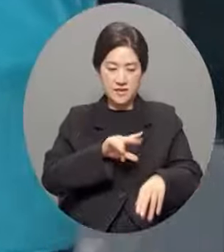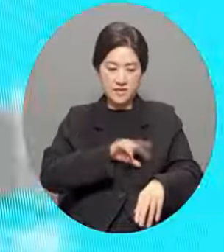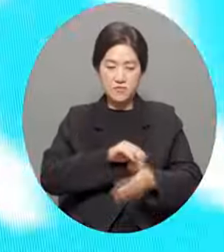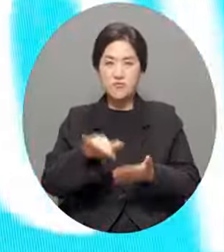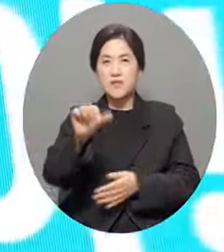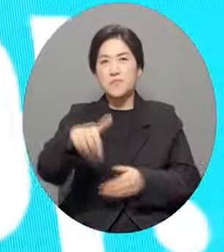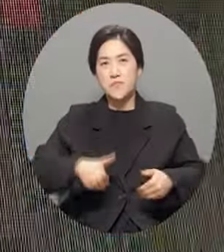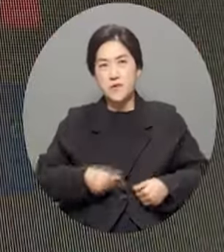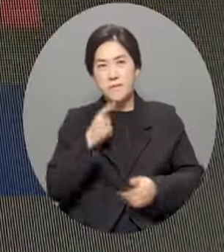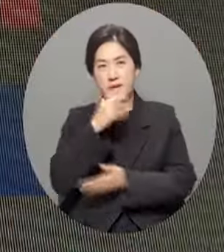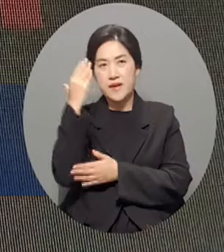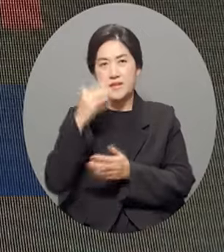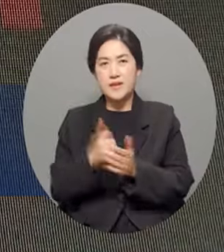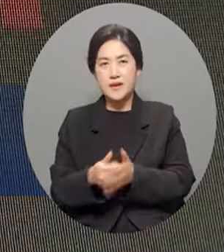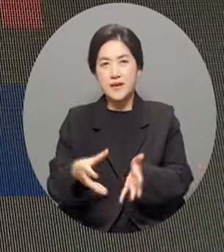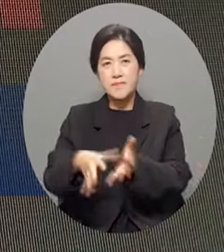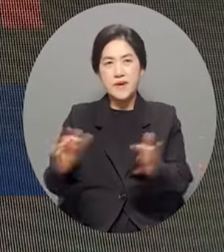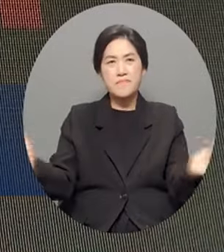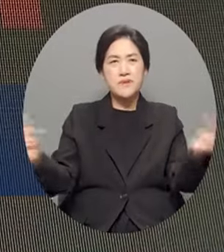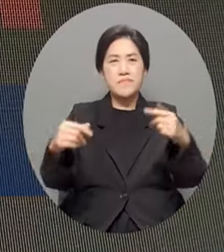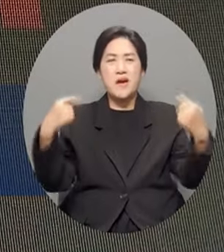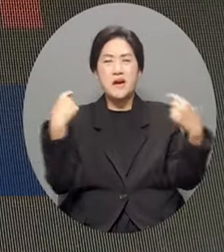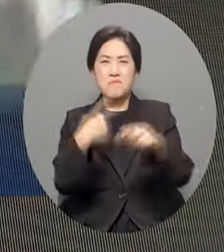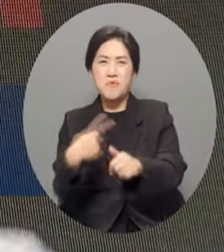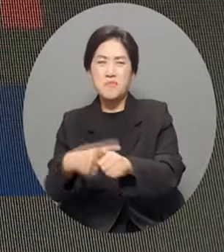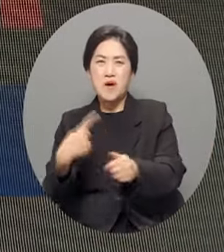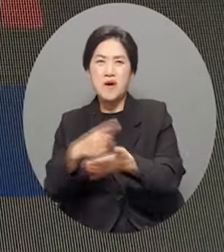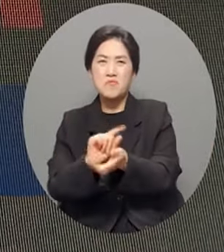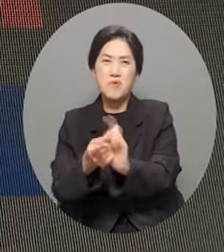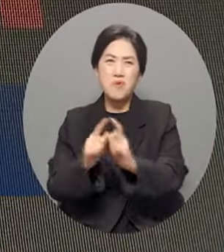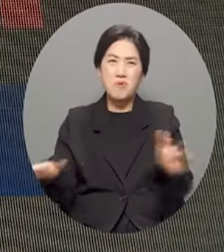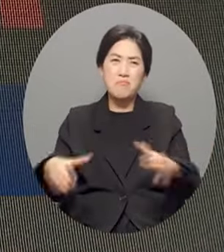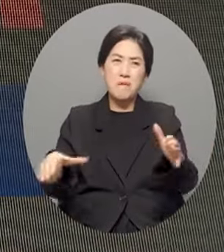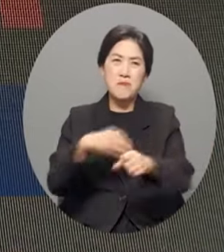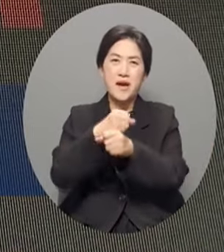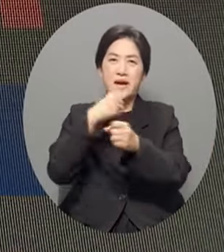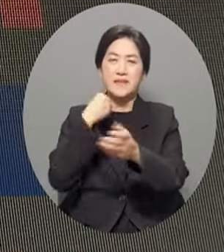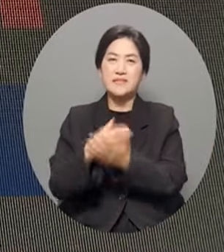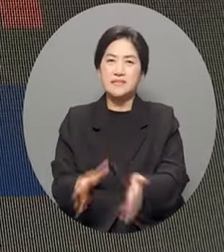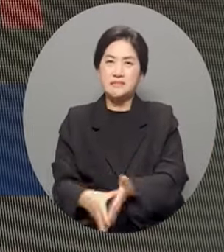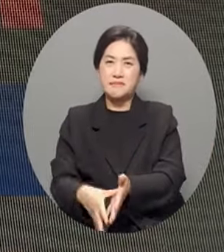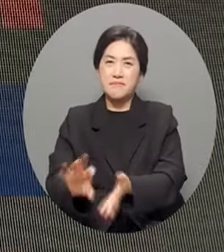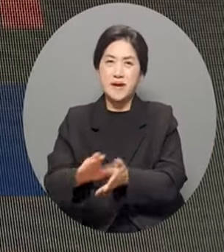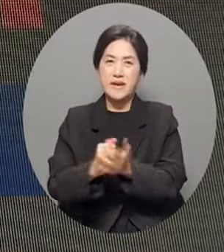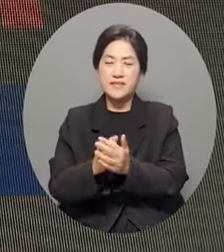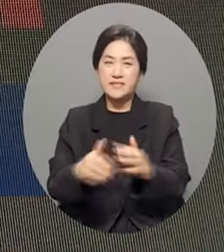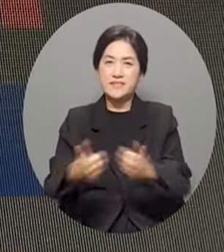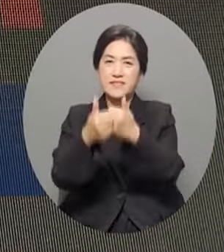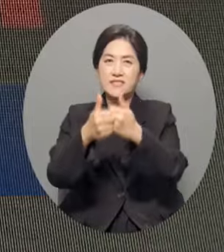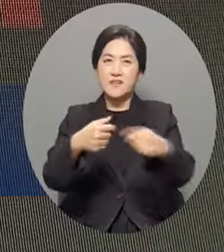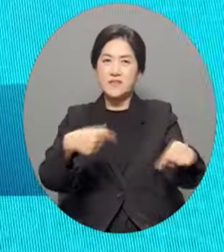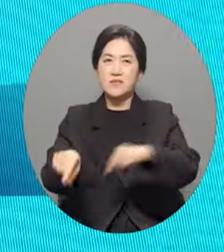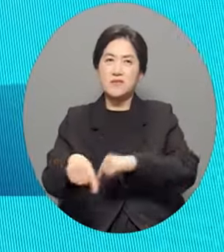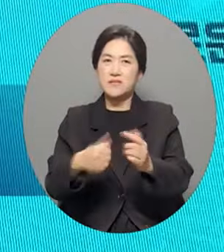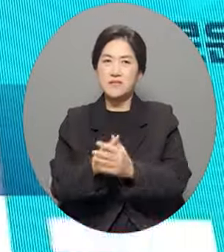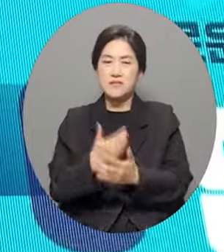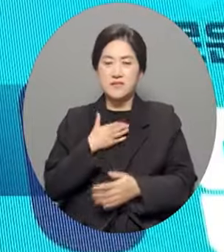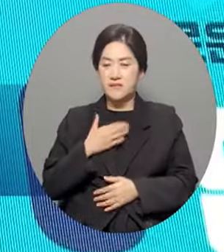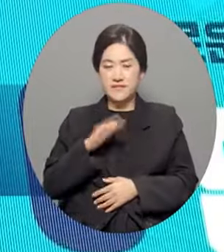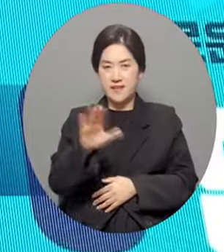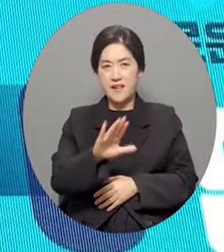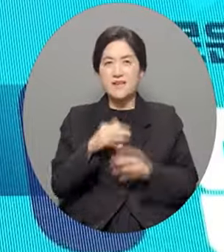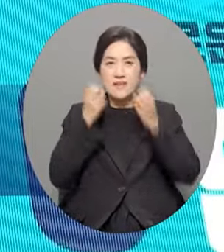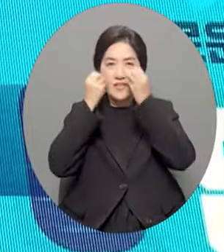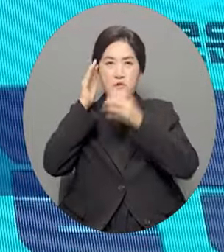제시했습니다. 막말과 비난과 조롱과 모욕만 난무하는 그런 야만적 대결 정치, 저희